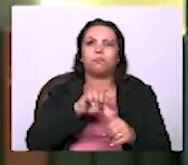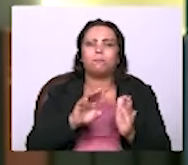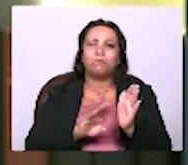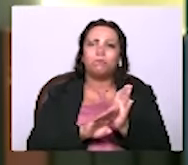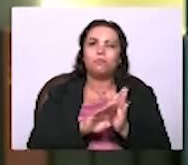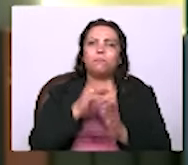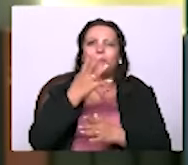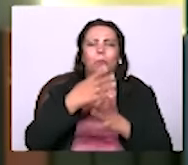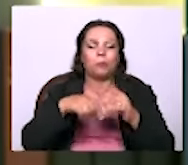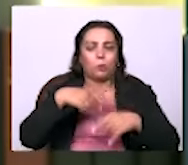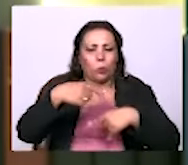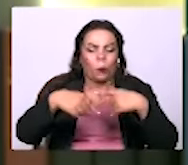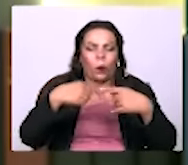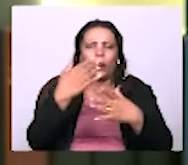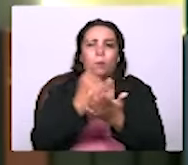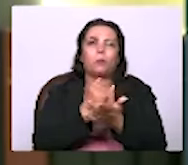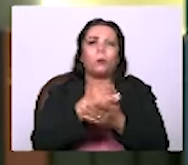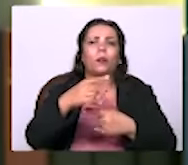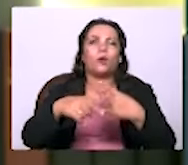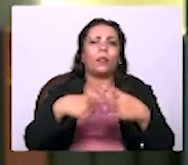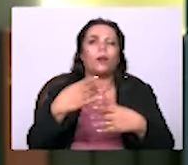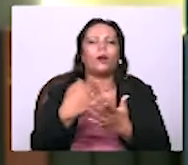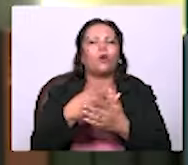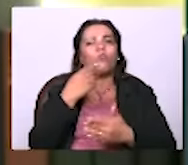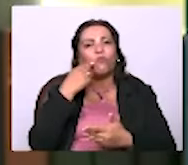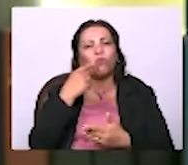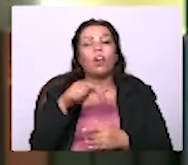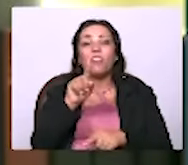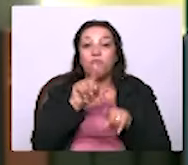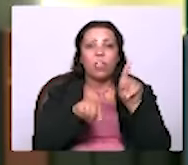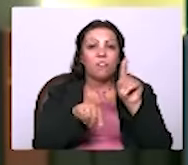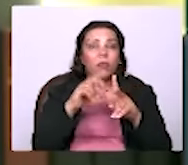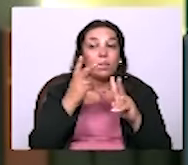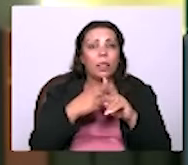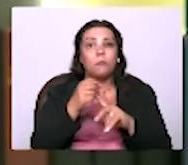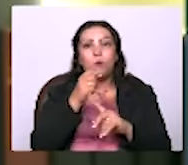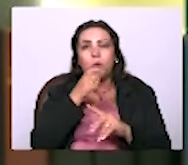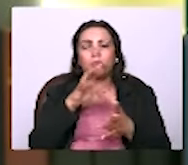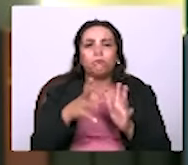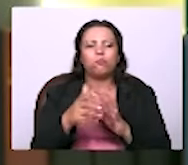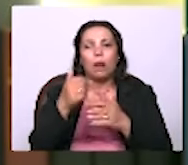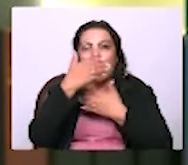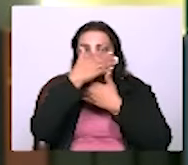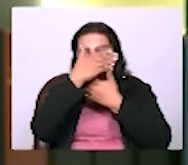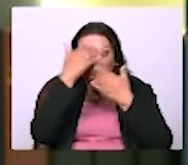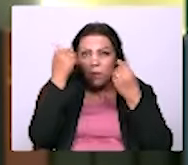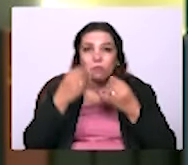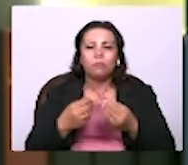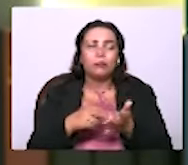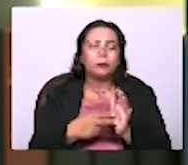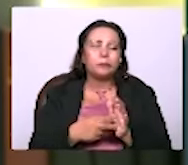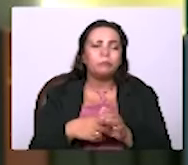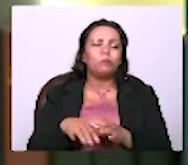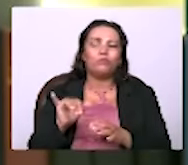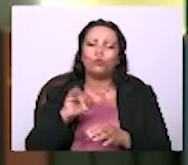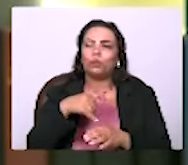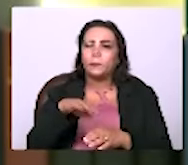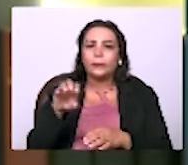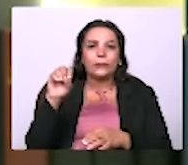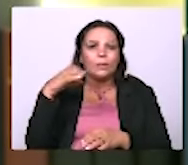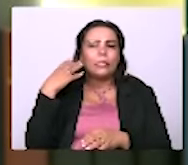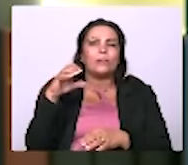وتوليد لقيادات طبعا في بعض الناس بيتوقع ان حركه حماس ستقدم تنازلات